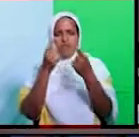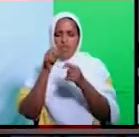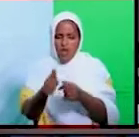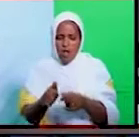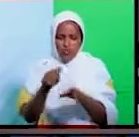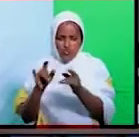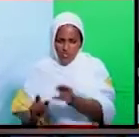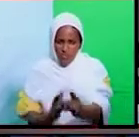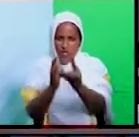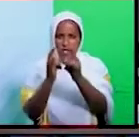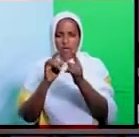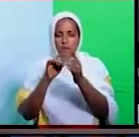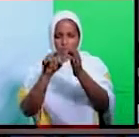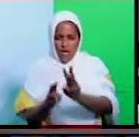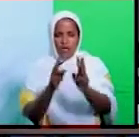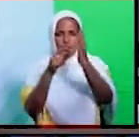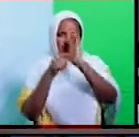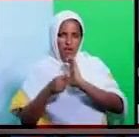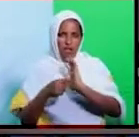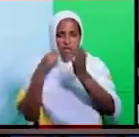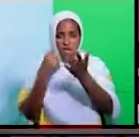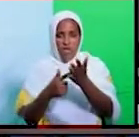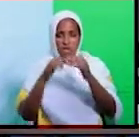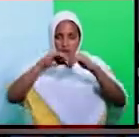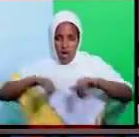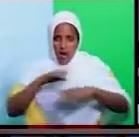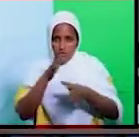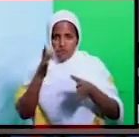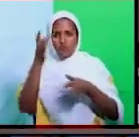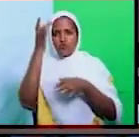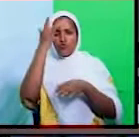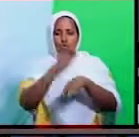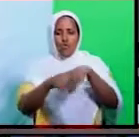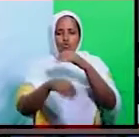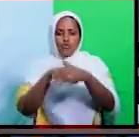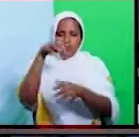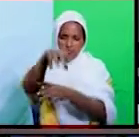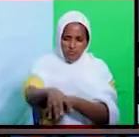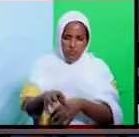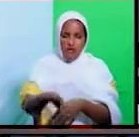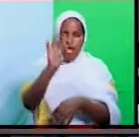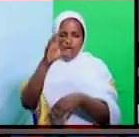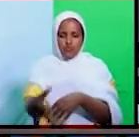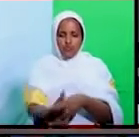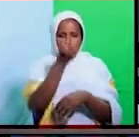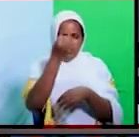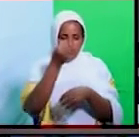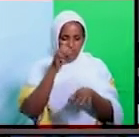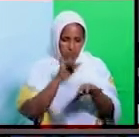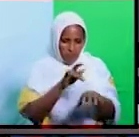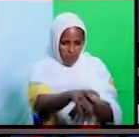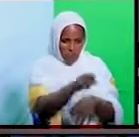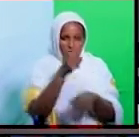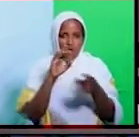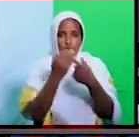ሊዋሃድ ያስፈልጋል። የሚያዋህደው ደግሞ እምነት ነው፣ የህይወት ቅድስና ነው። ትቀደሱም ዘንድ ፈልጉ፣ ያለሱ እግዚአብሔር ላይ የሚችል